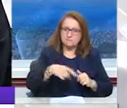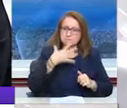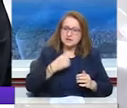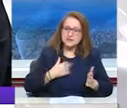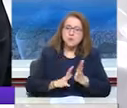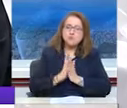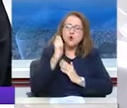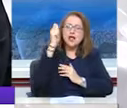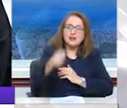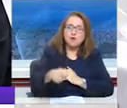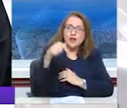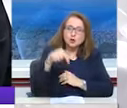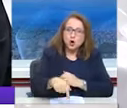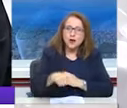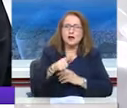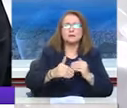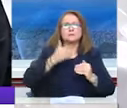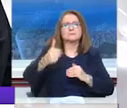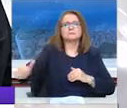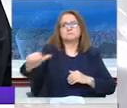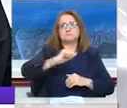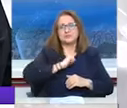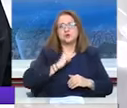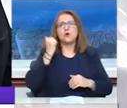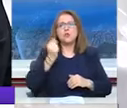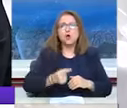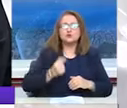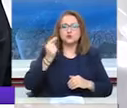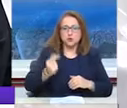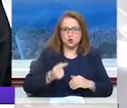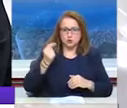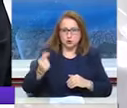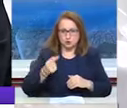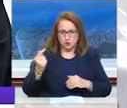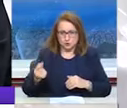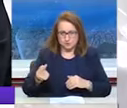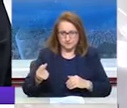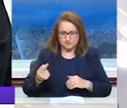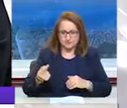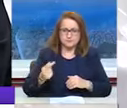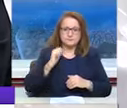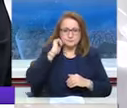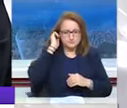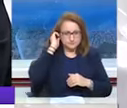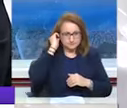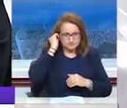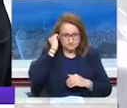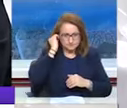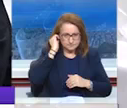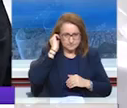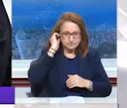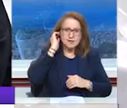σύγκριση με την προγενέστερη και αυτό θα γίνει μέσα από ένα τυποποιημένο, αυτοματοποιημένο μηχανισμό που δημιουργεί το